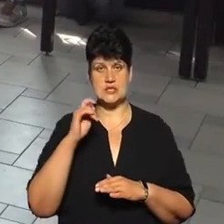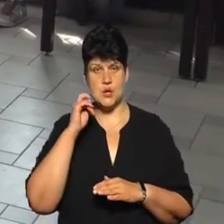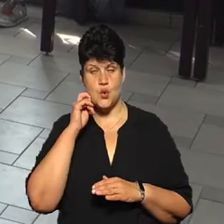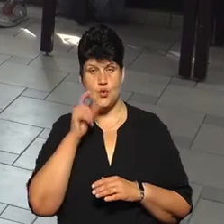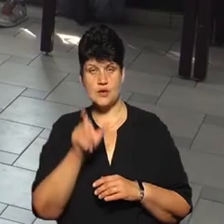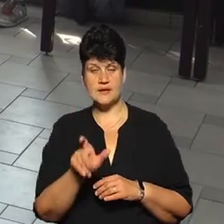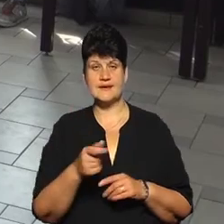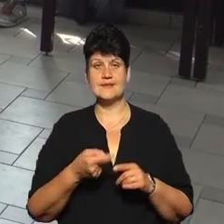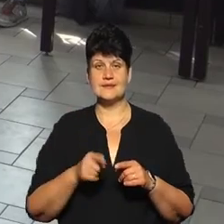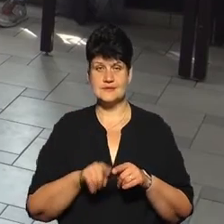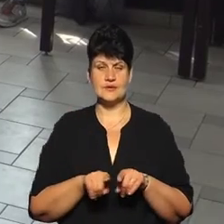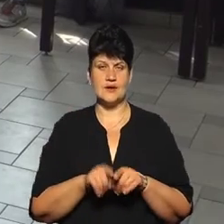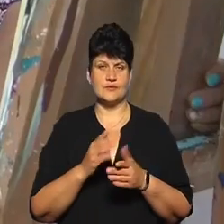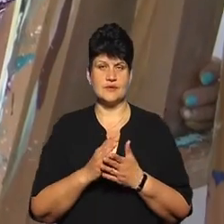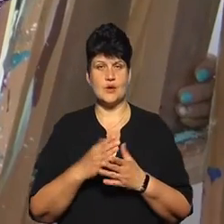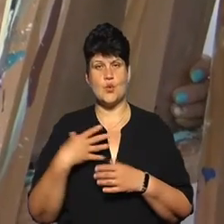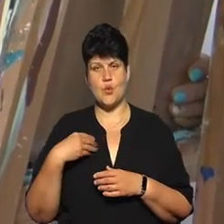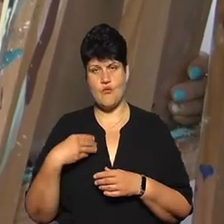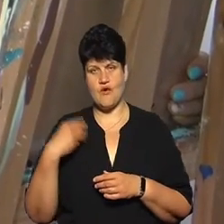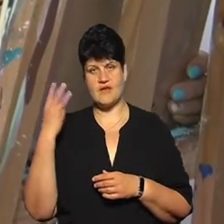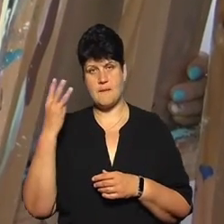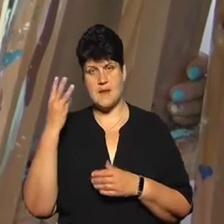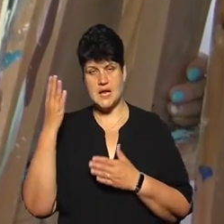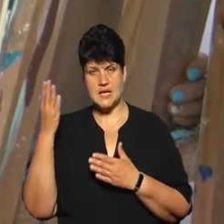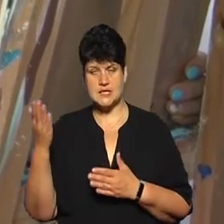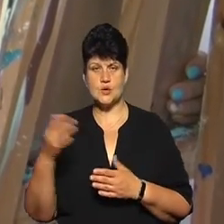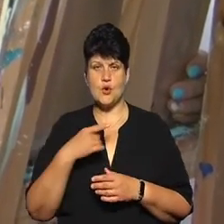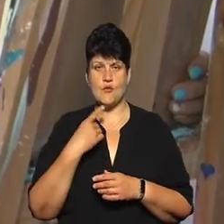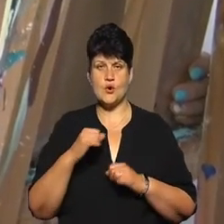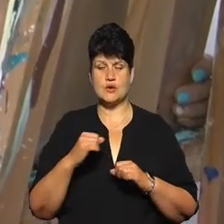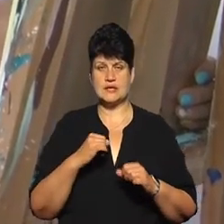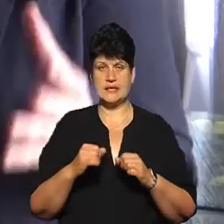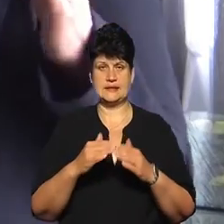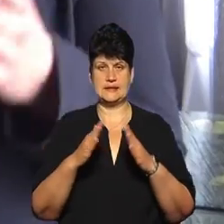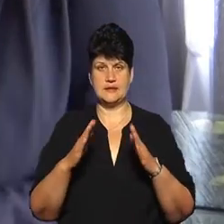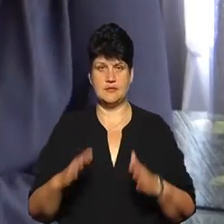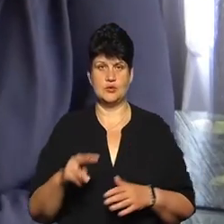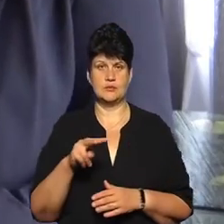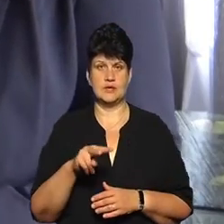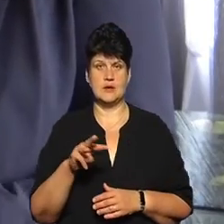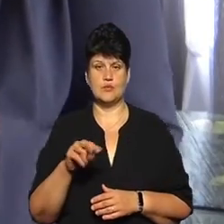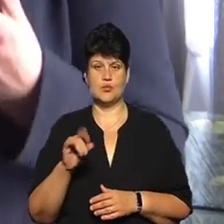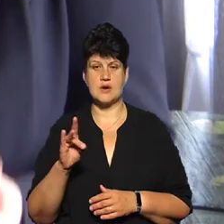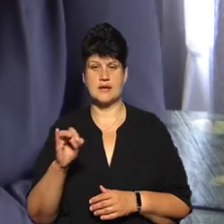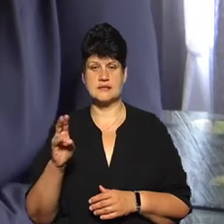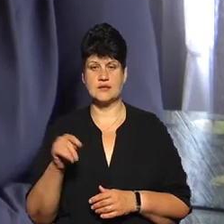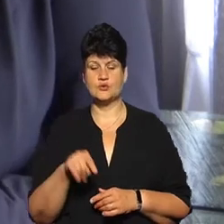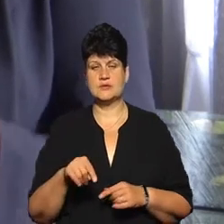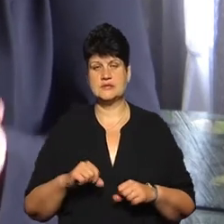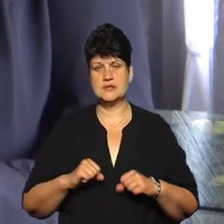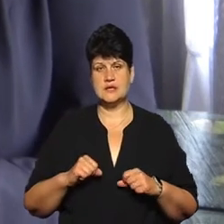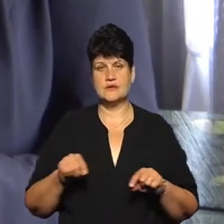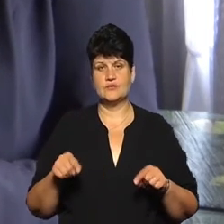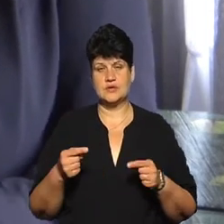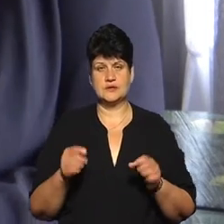діють у Львові та Хмельницькому, розповідає координаторка табору Людмила Муринська. Тут ми намагалися створити такий безпечний простір для